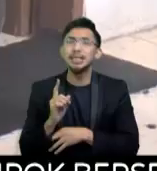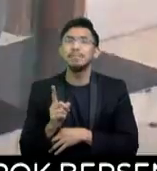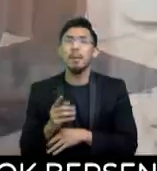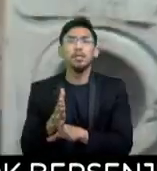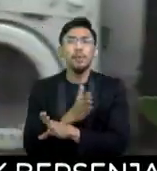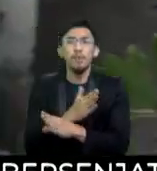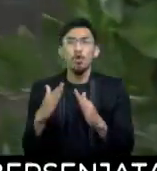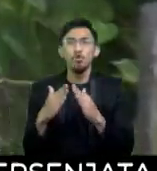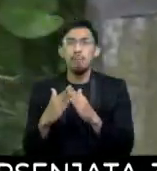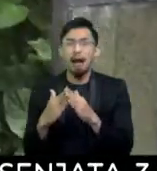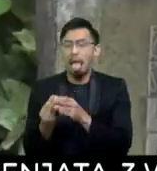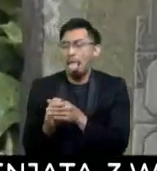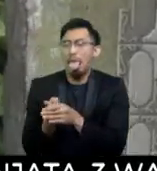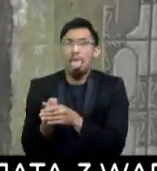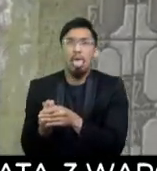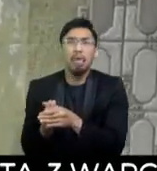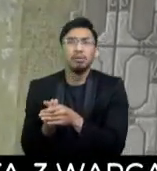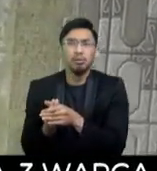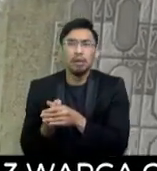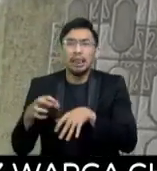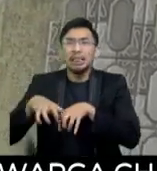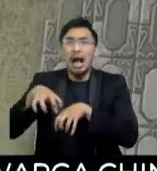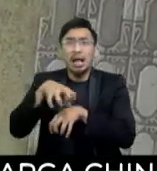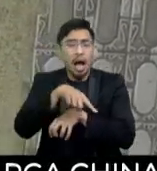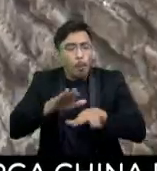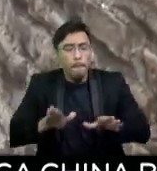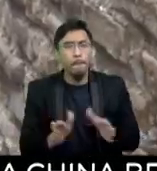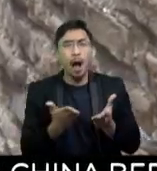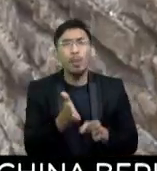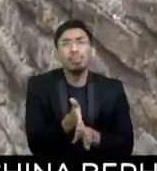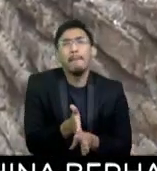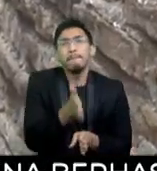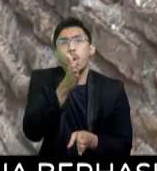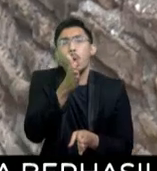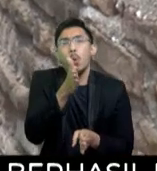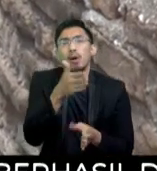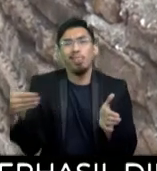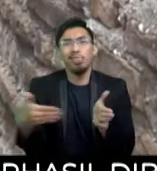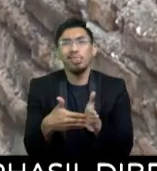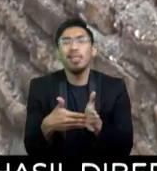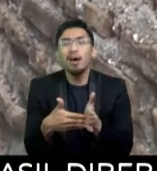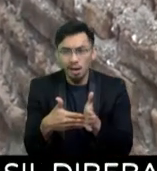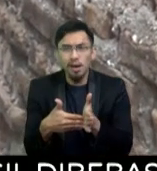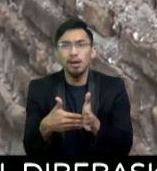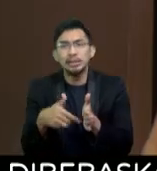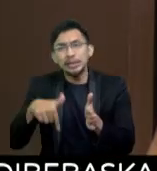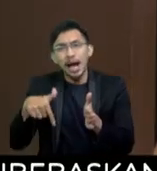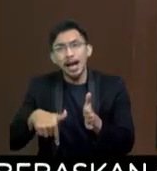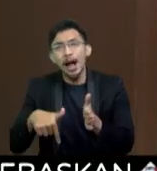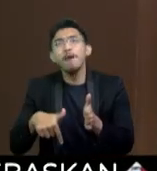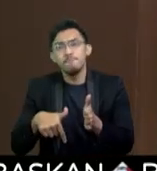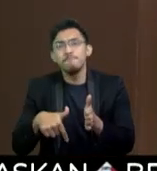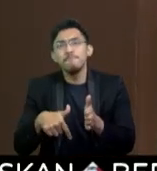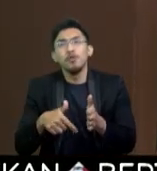terkepung tembok yang dibangun tetangganya. Pembangunan tembok di samping rumah Ridwan oleh tetangganya juga telah dihentikan.